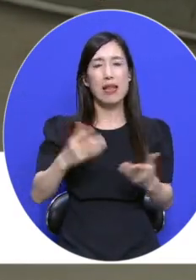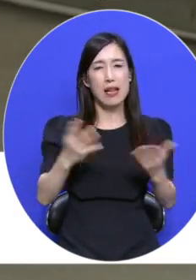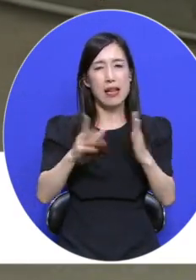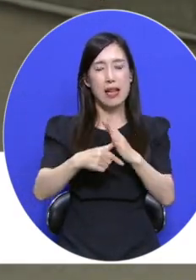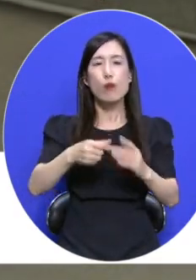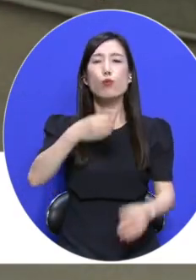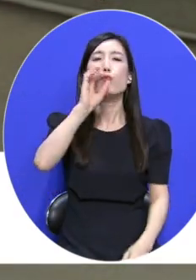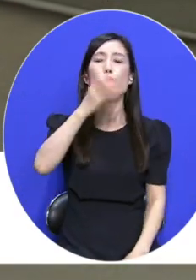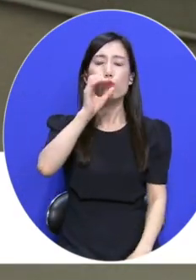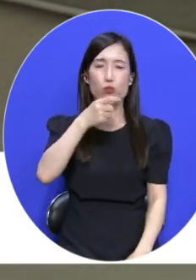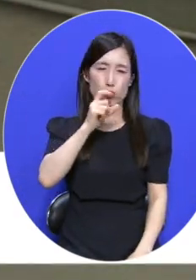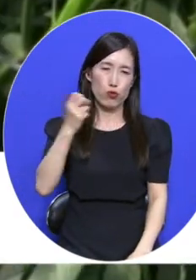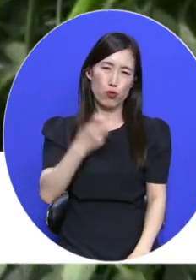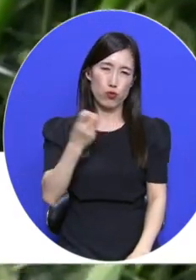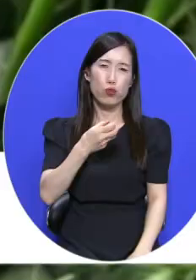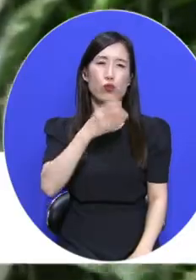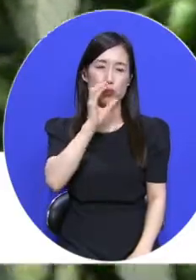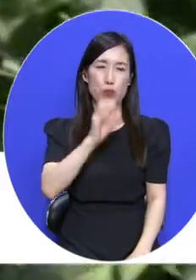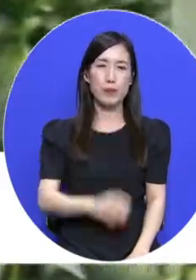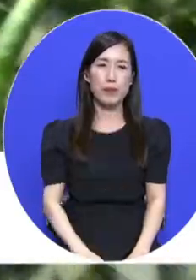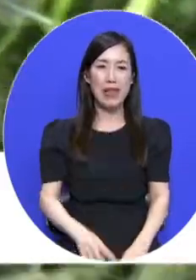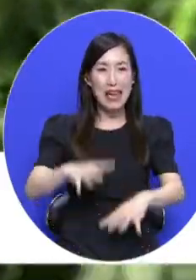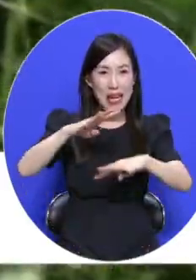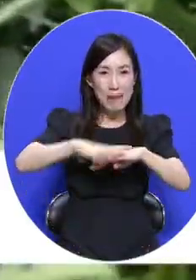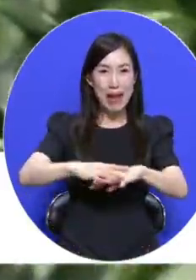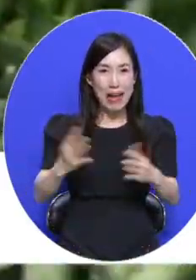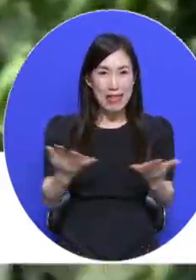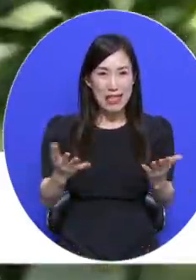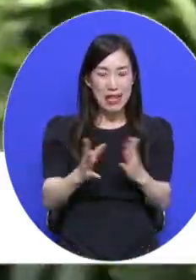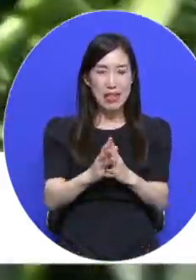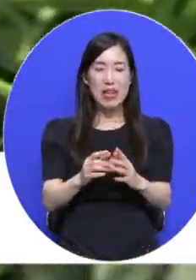마실 수 있게 해야 합니다. 농작업을 할 때도 나